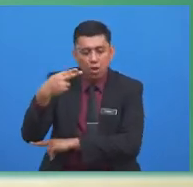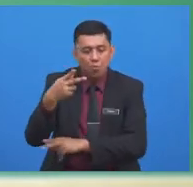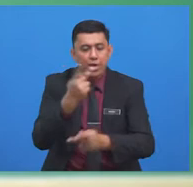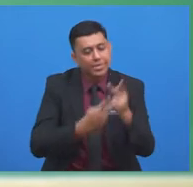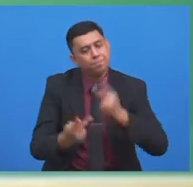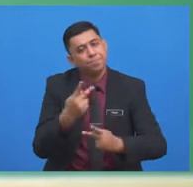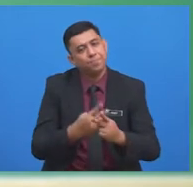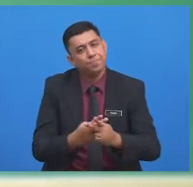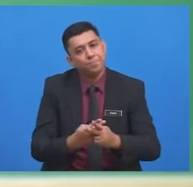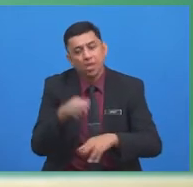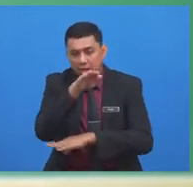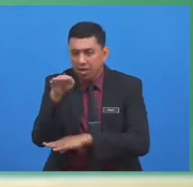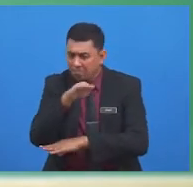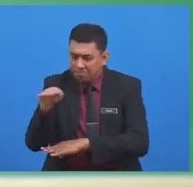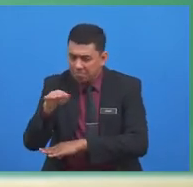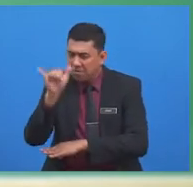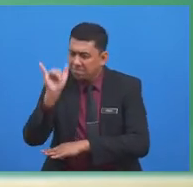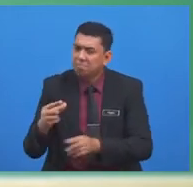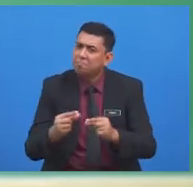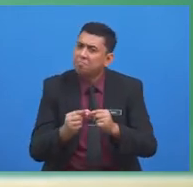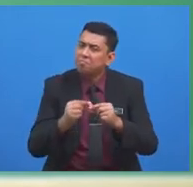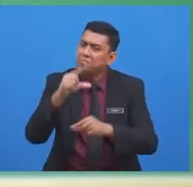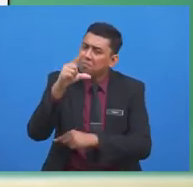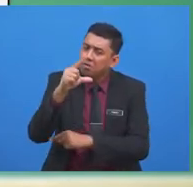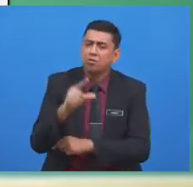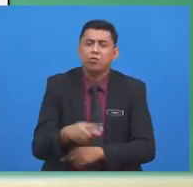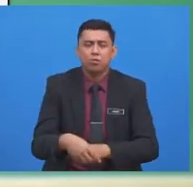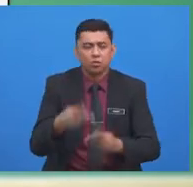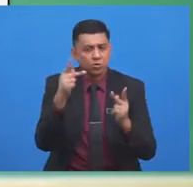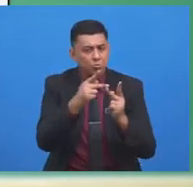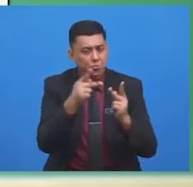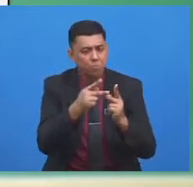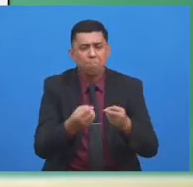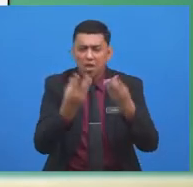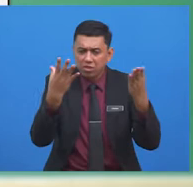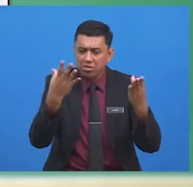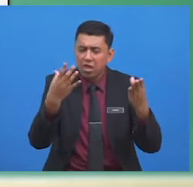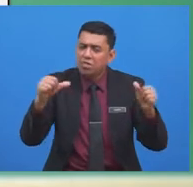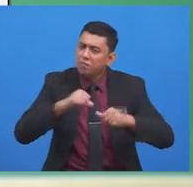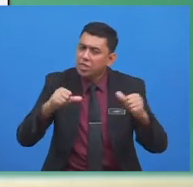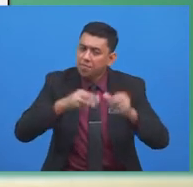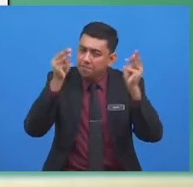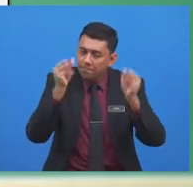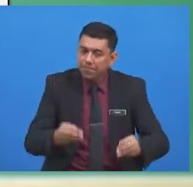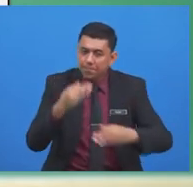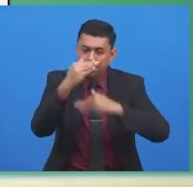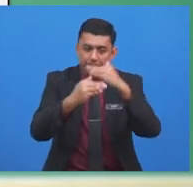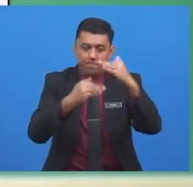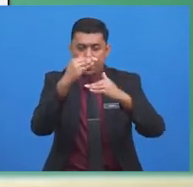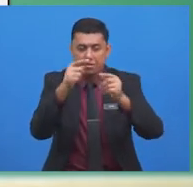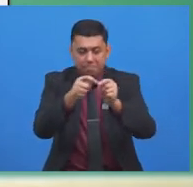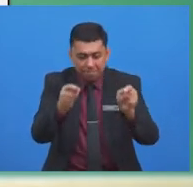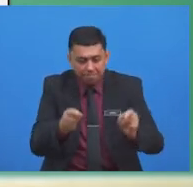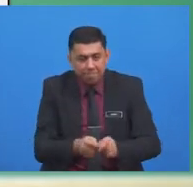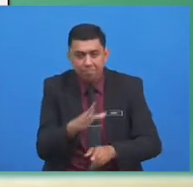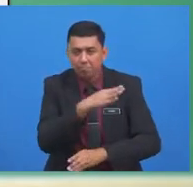kimia. Lapisan regolit yang tebal ini sesuai untuk pelbagai kegiatan manusia seperti pembinaan